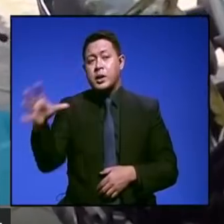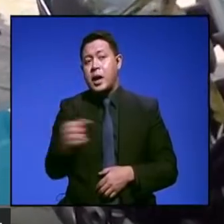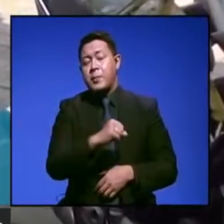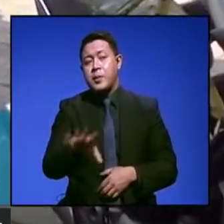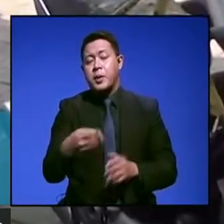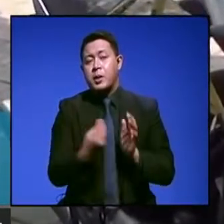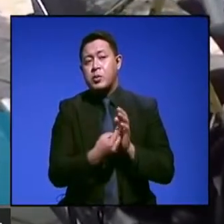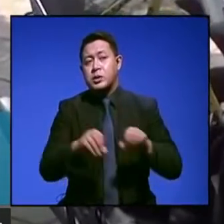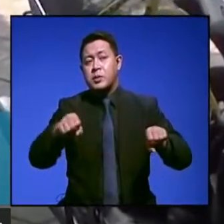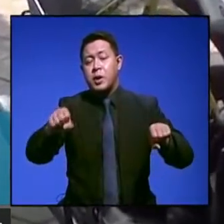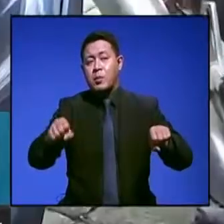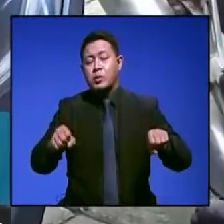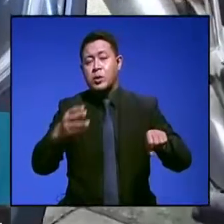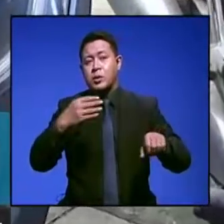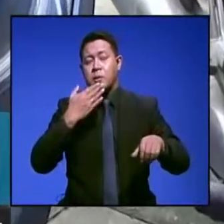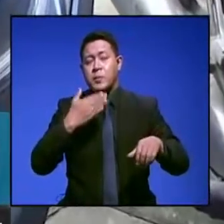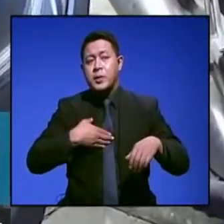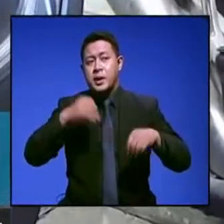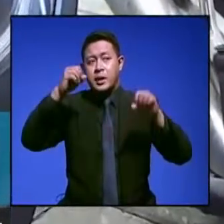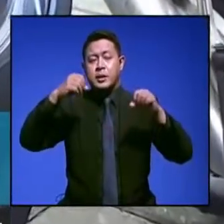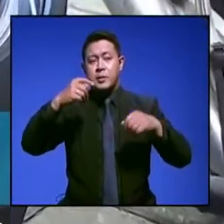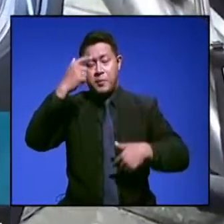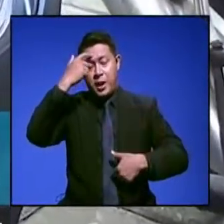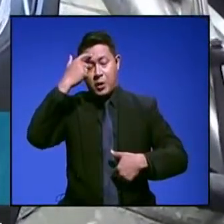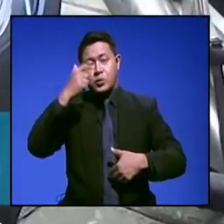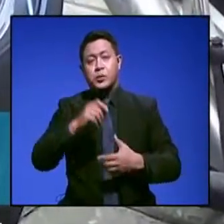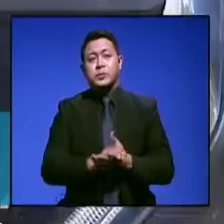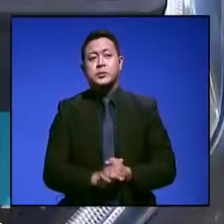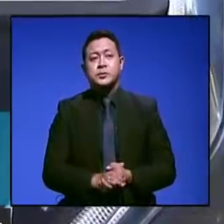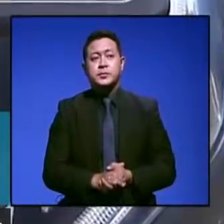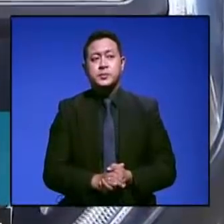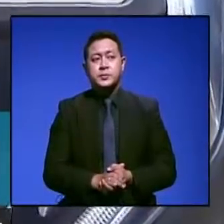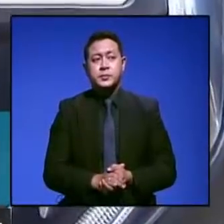mengamankan barang bukti sepeda motor milik pelaku. Inam Tohari, Ngawi, Jawa Timur.